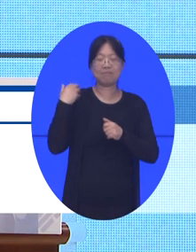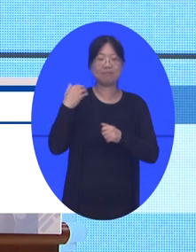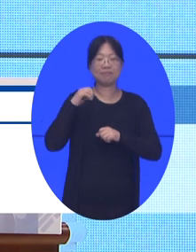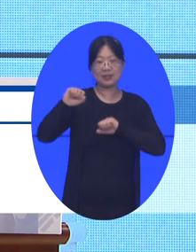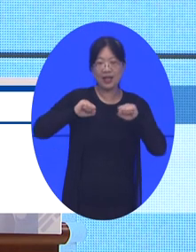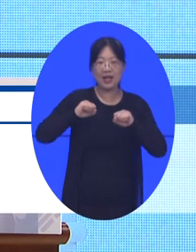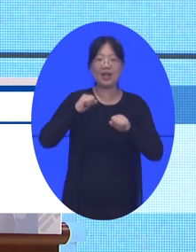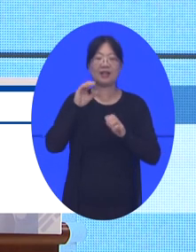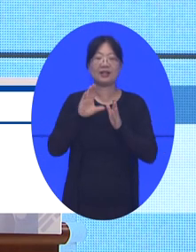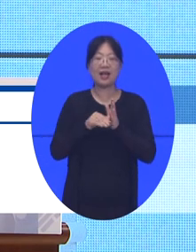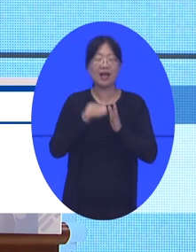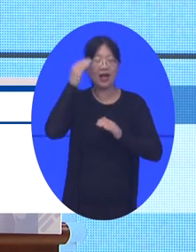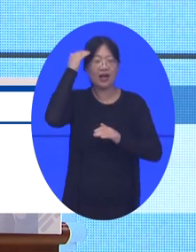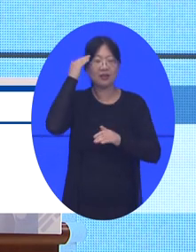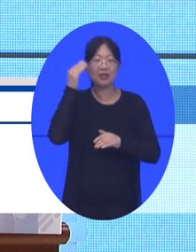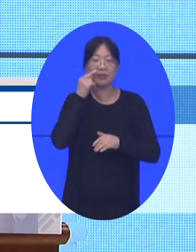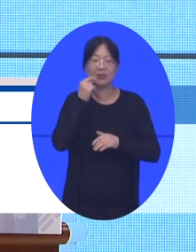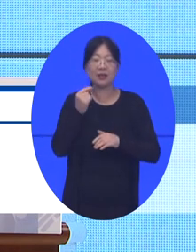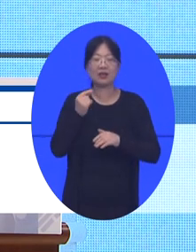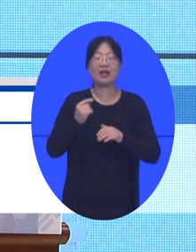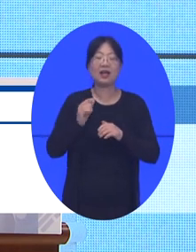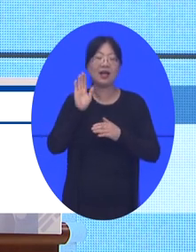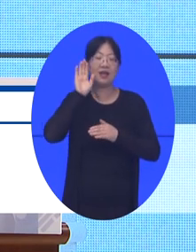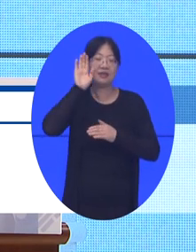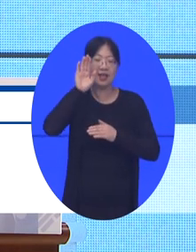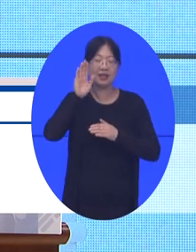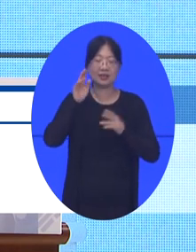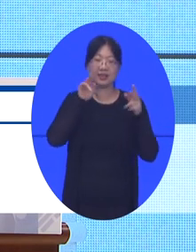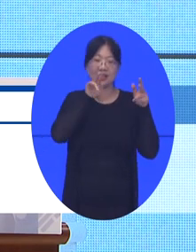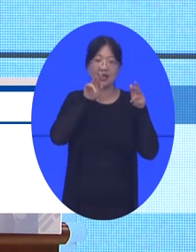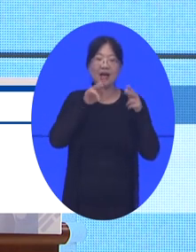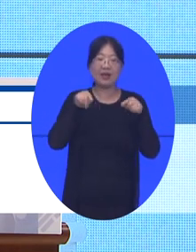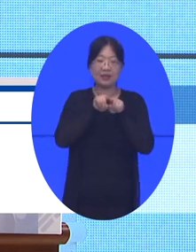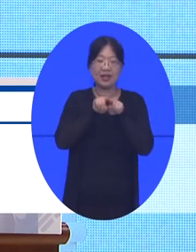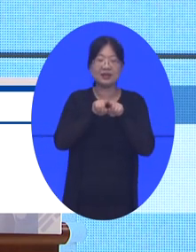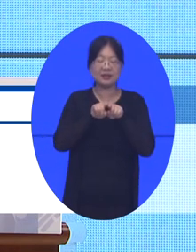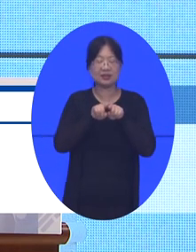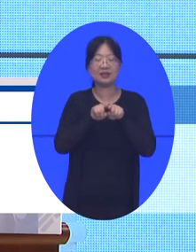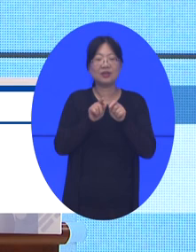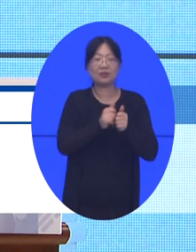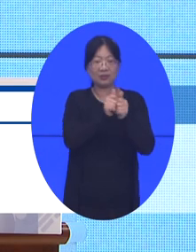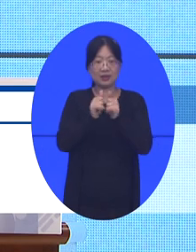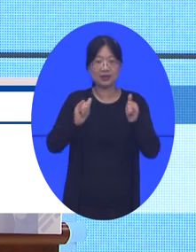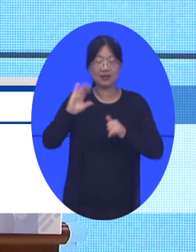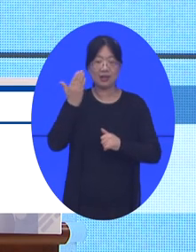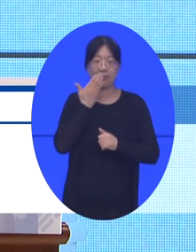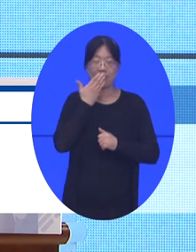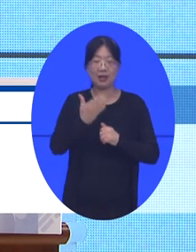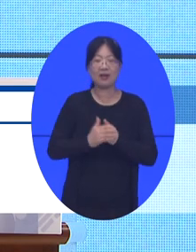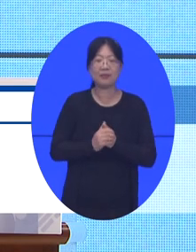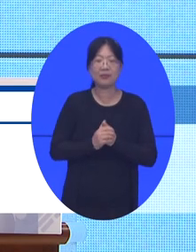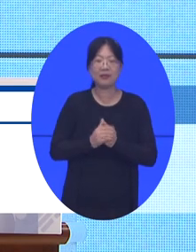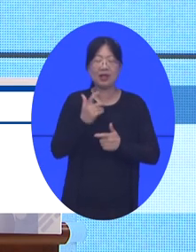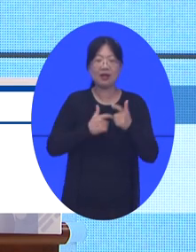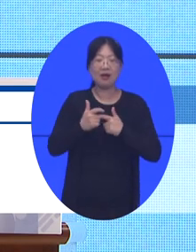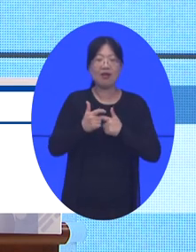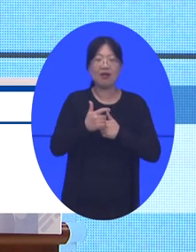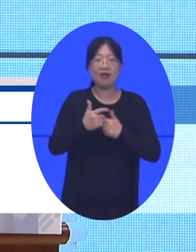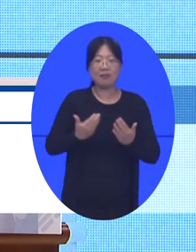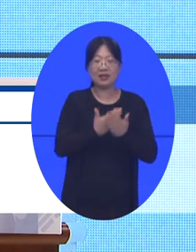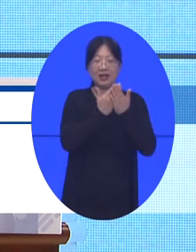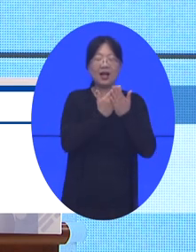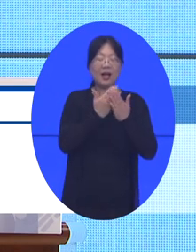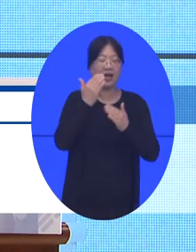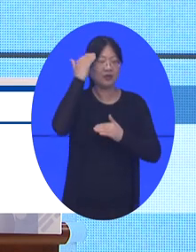때 한일 양국은 미래지향적인 동반자로 나아갈 수 있습니다. 더 큰